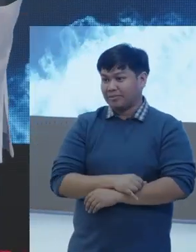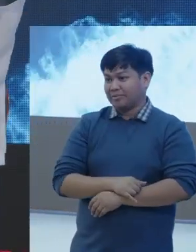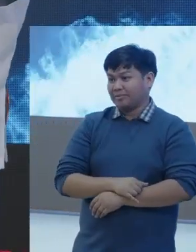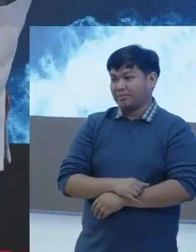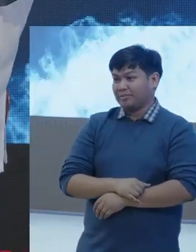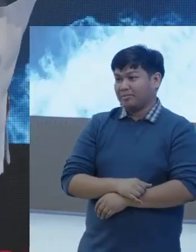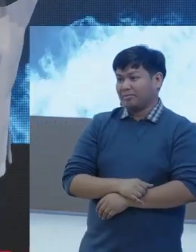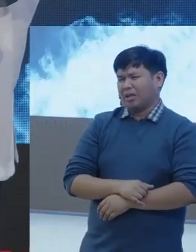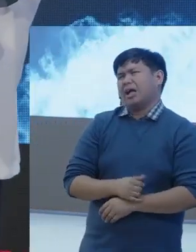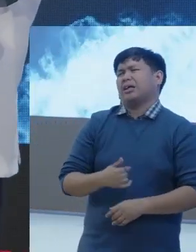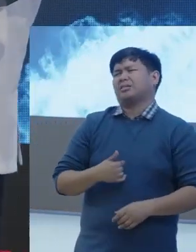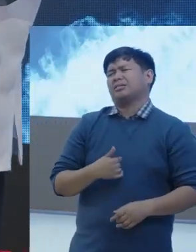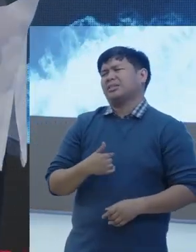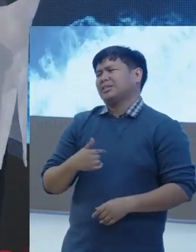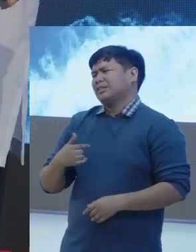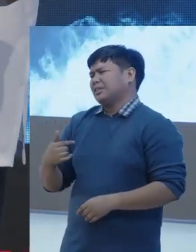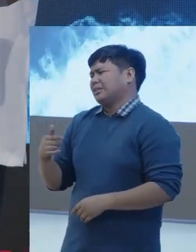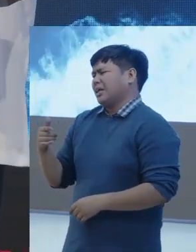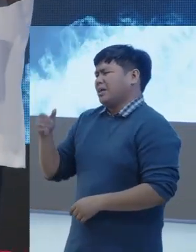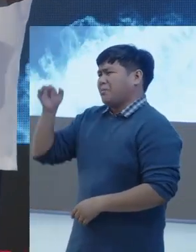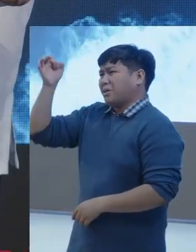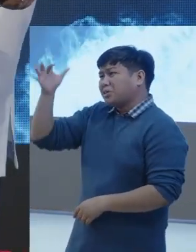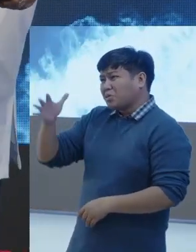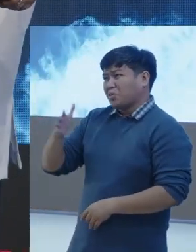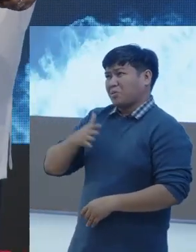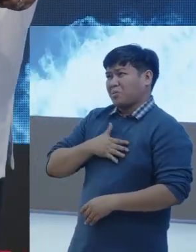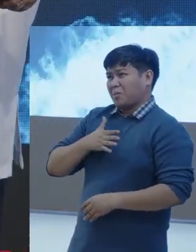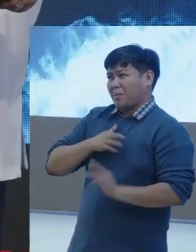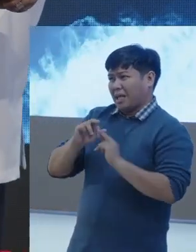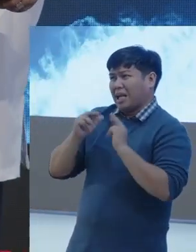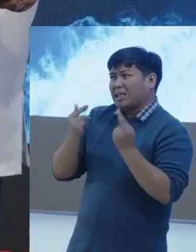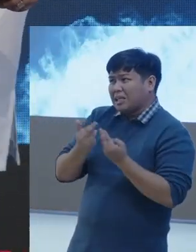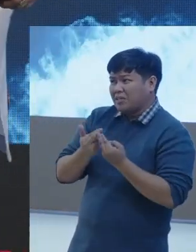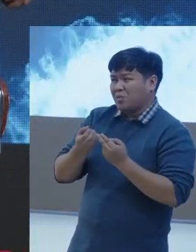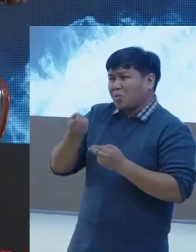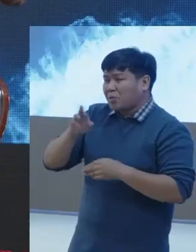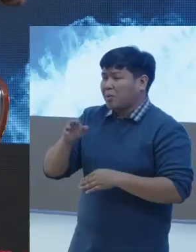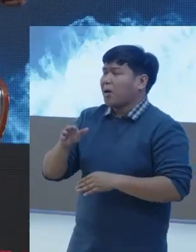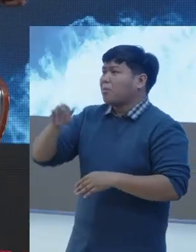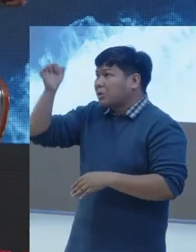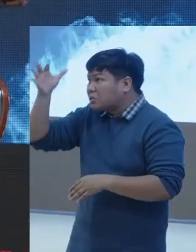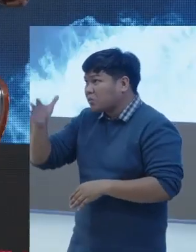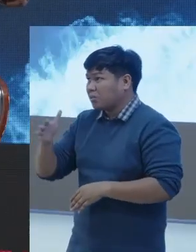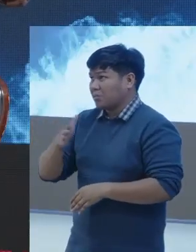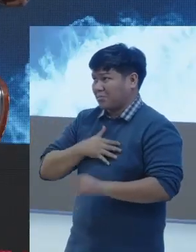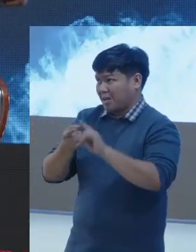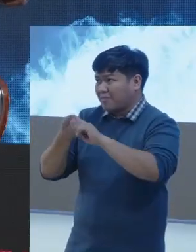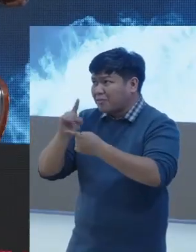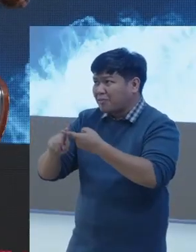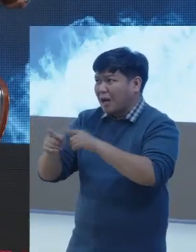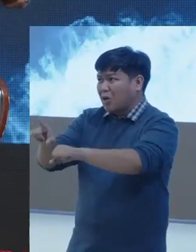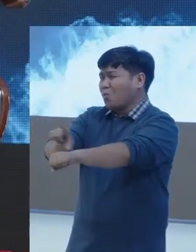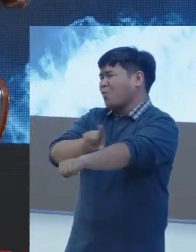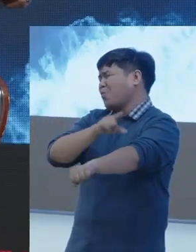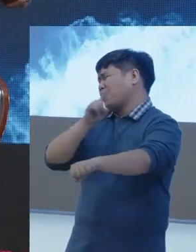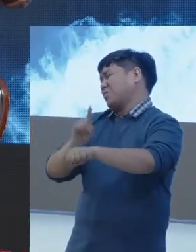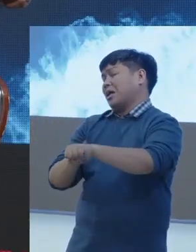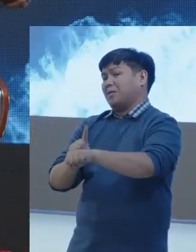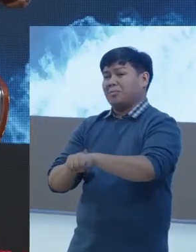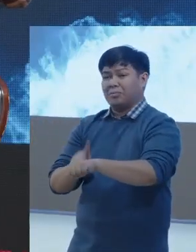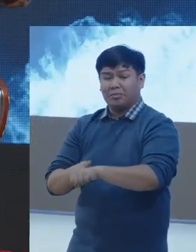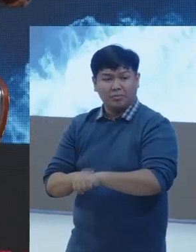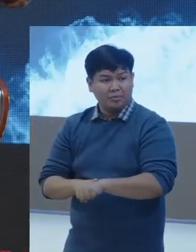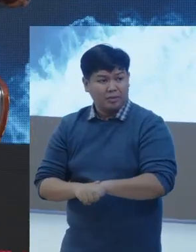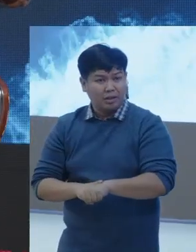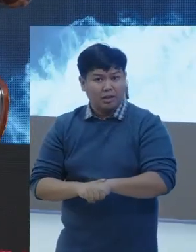Wala akong choice, pastor, kasi kamag-anak ko eh. Ganun ba? So, kinakabahan kayo na baka hindi, kahit